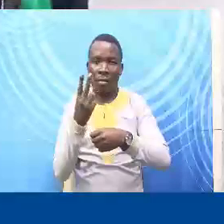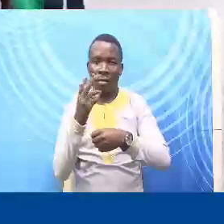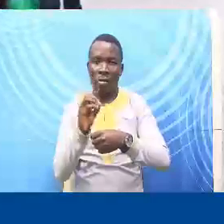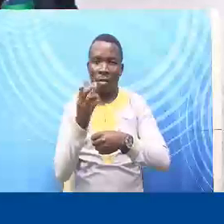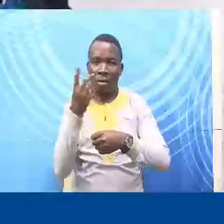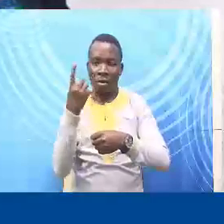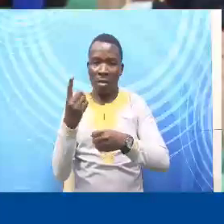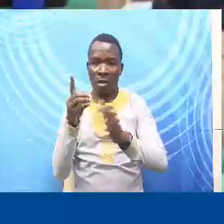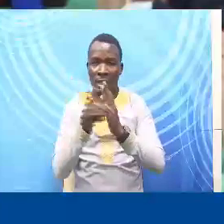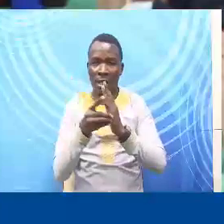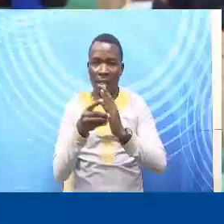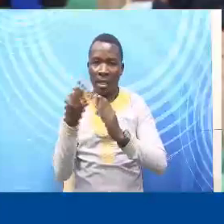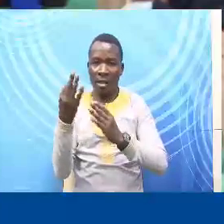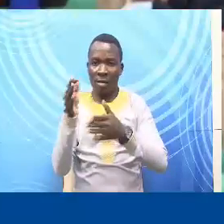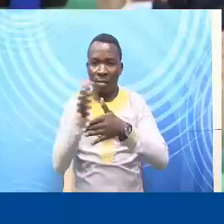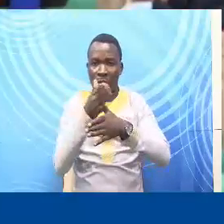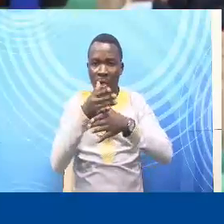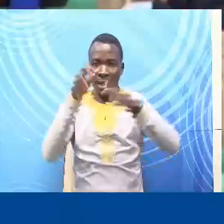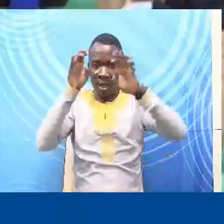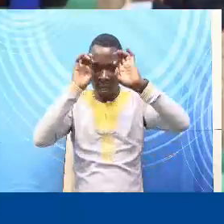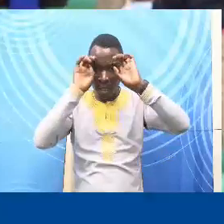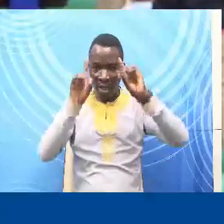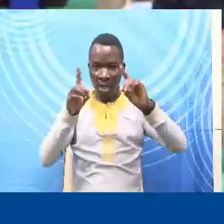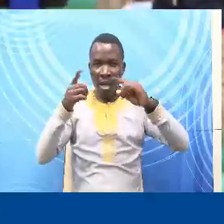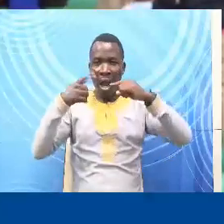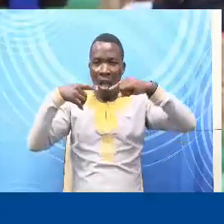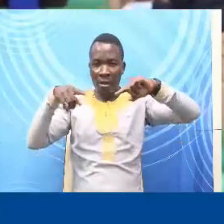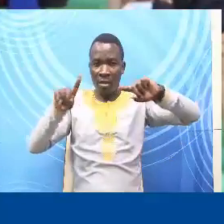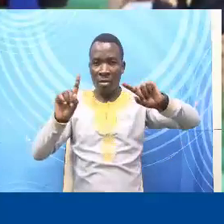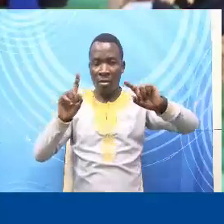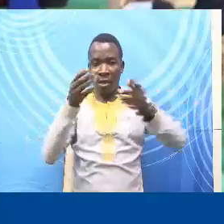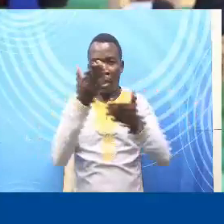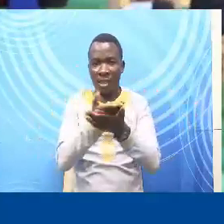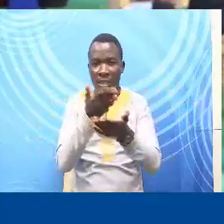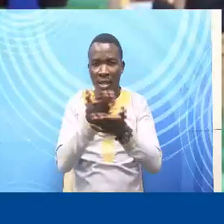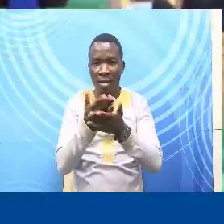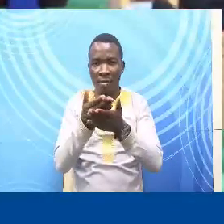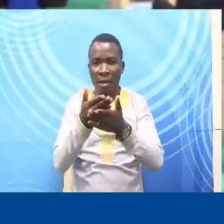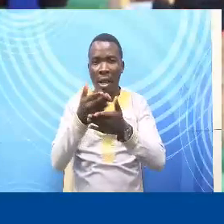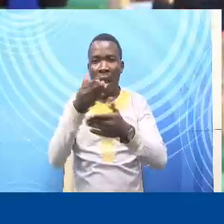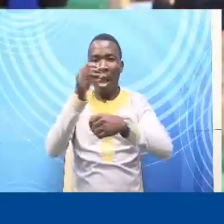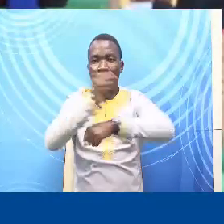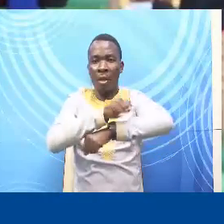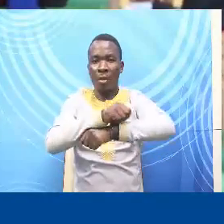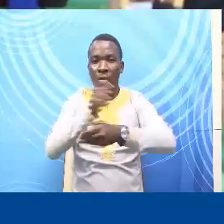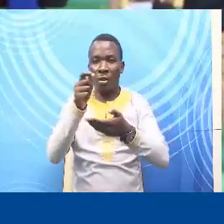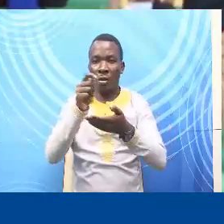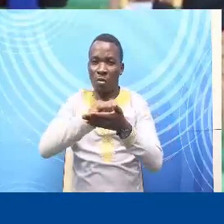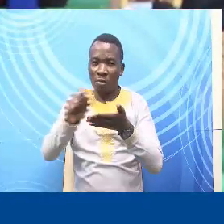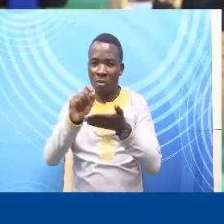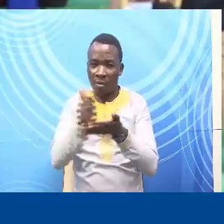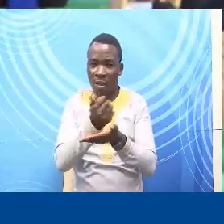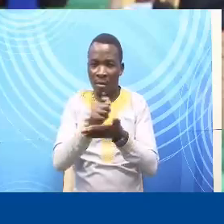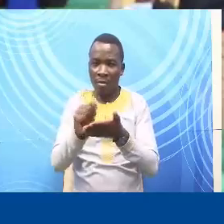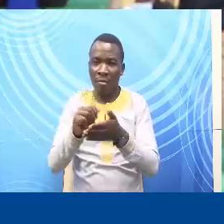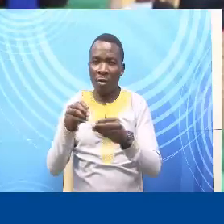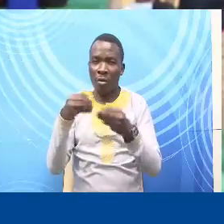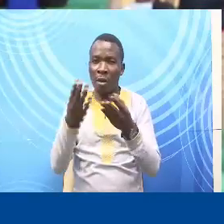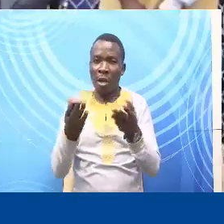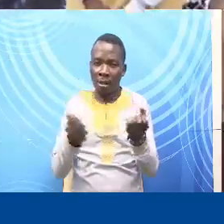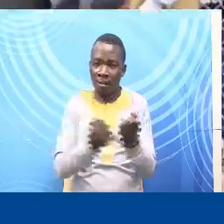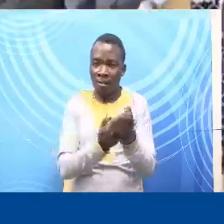itariki 3 ministeri y'uburezi yasohoye itangazo risaba ibigo by'amashuri kuzuza ibisabwa kugira ngo bahabwe ingoboka